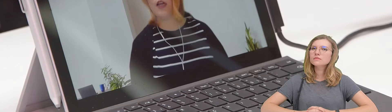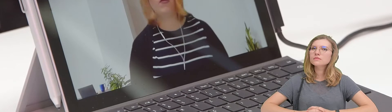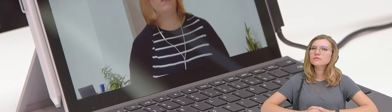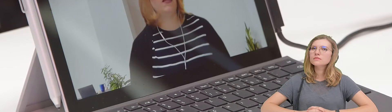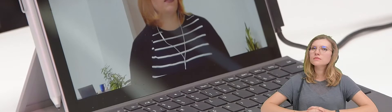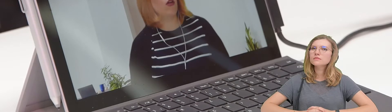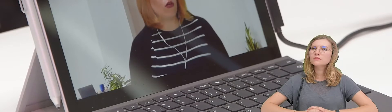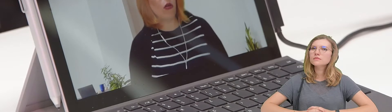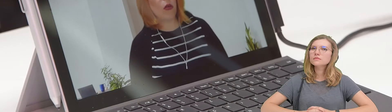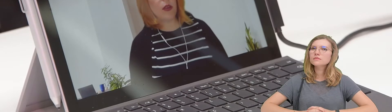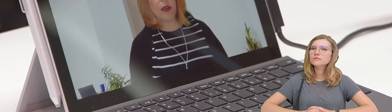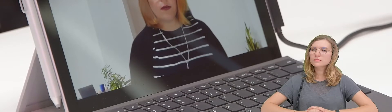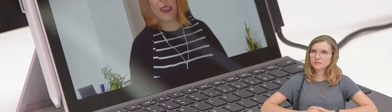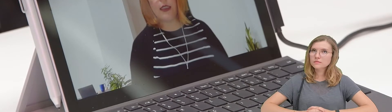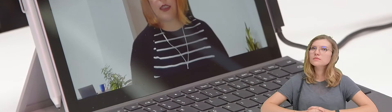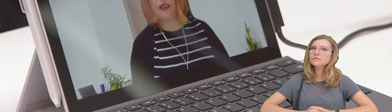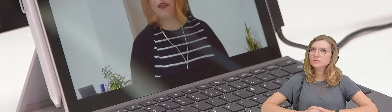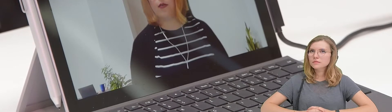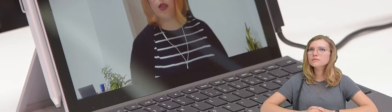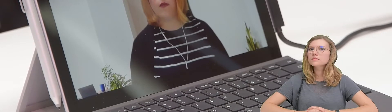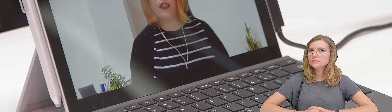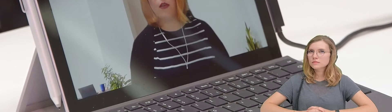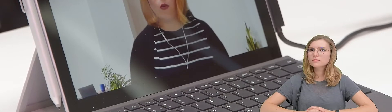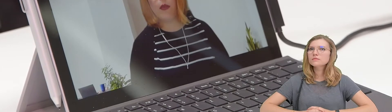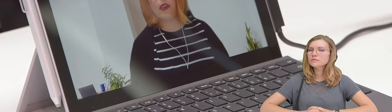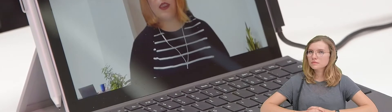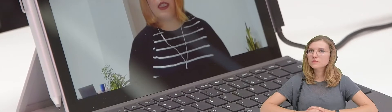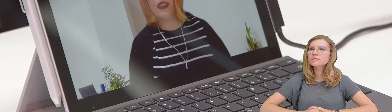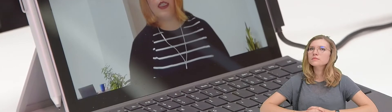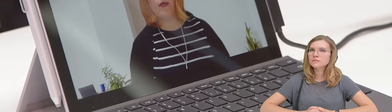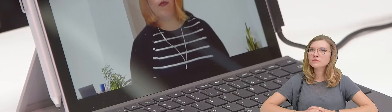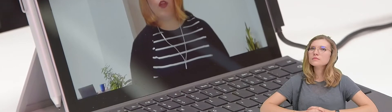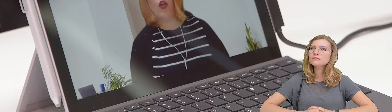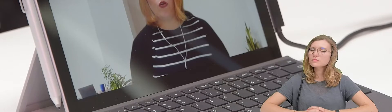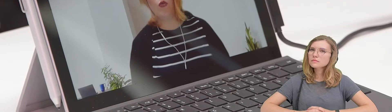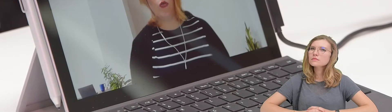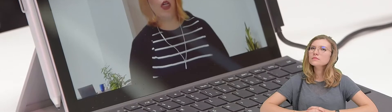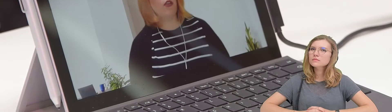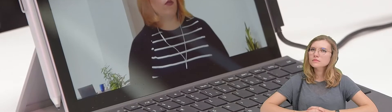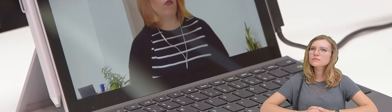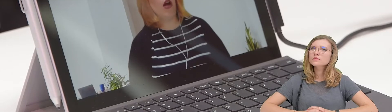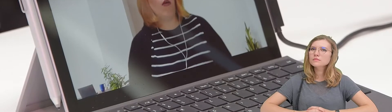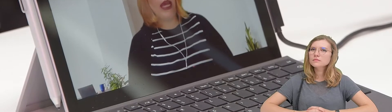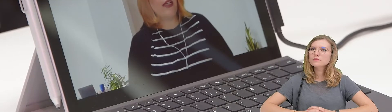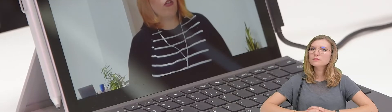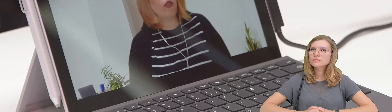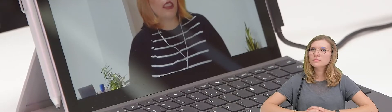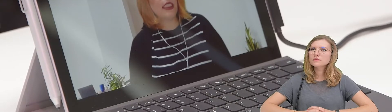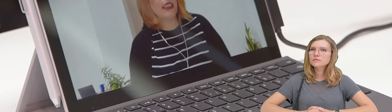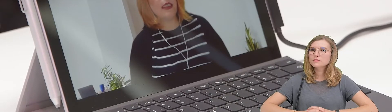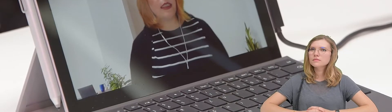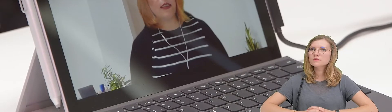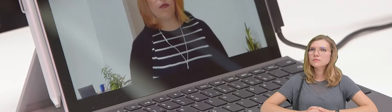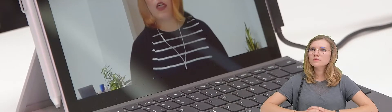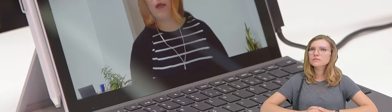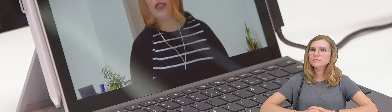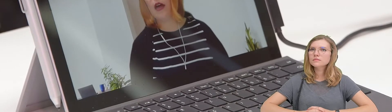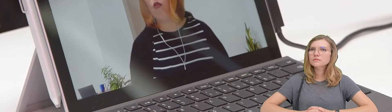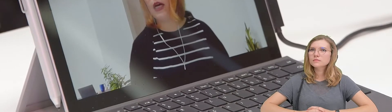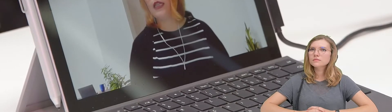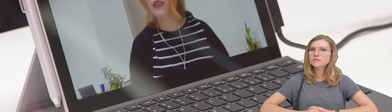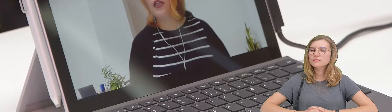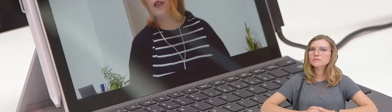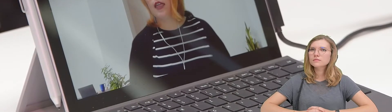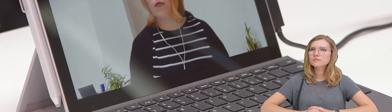aus. Dann kann man gleich auch gucken, ne? Weiß das Kind überhaupt, was ein Nomen ist. oder zum Beispiel auch im Englischunterricht, ne, kann man das